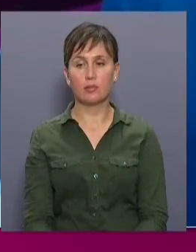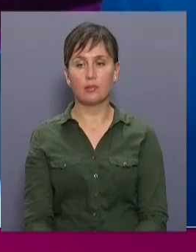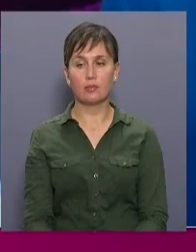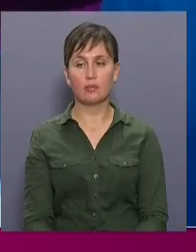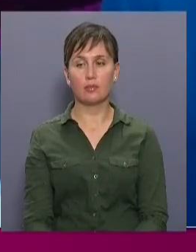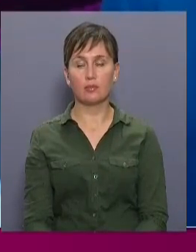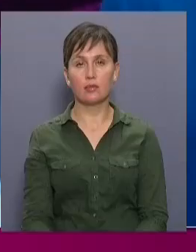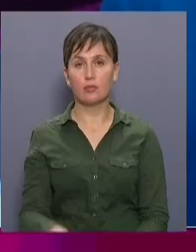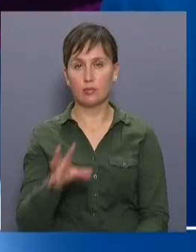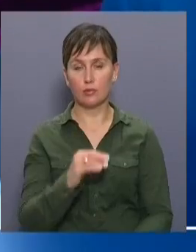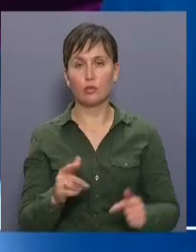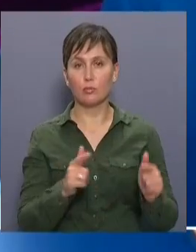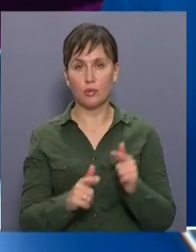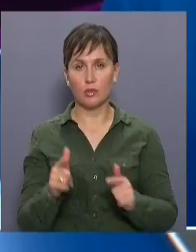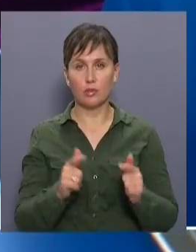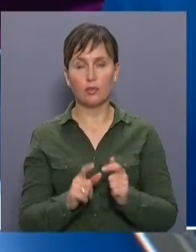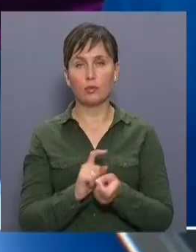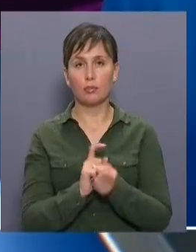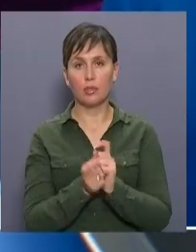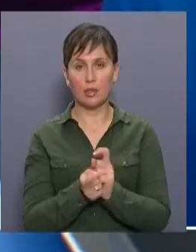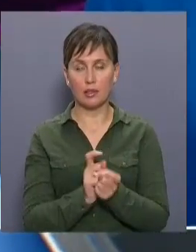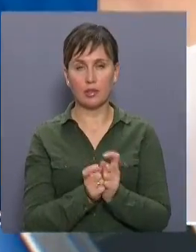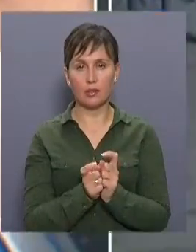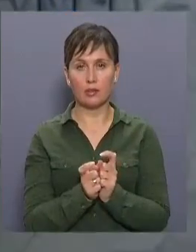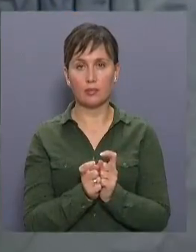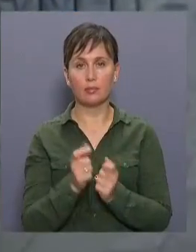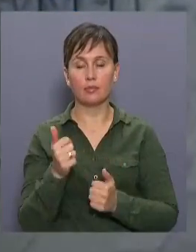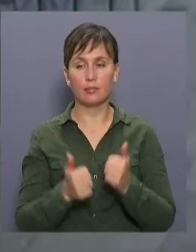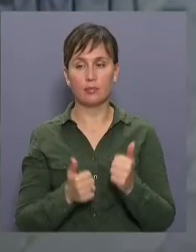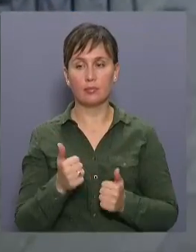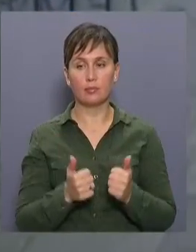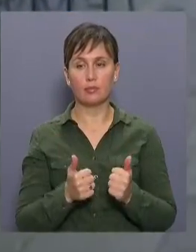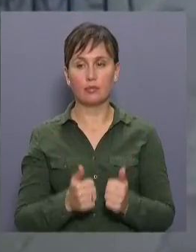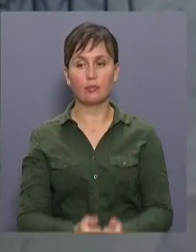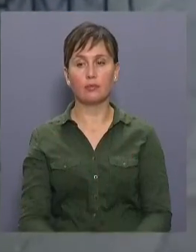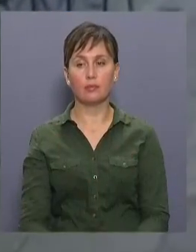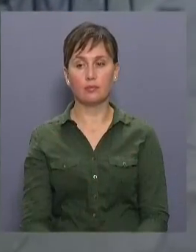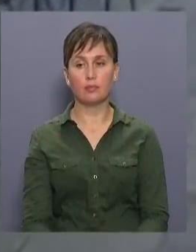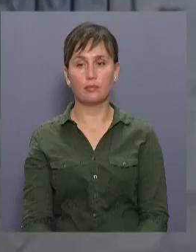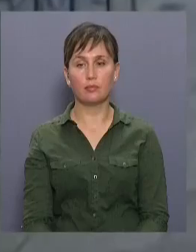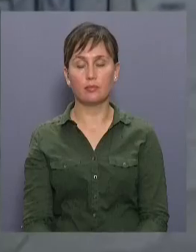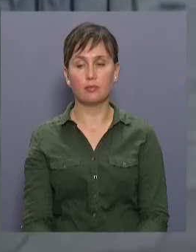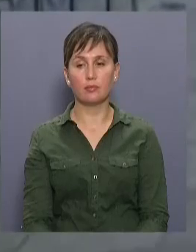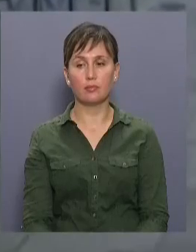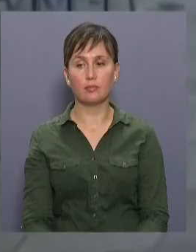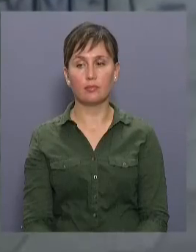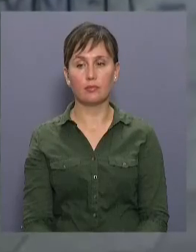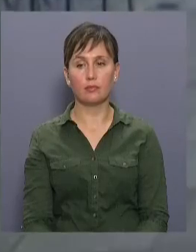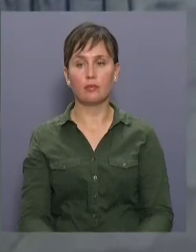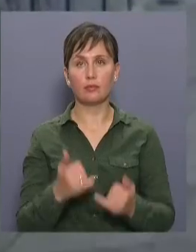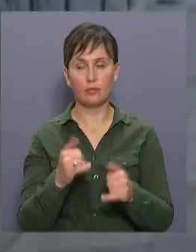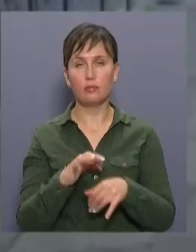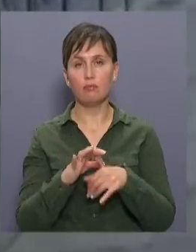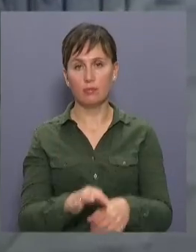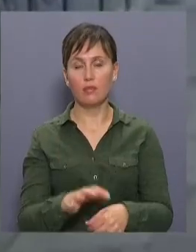Вся подготовка к боям, которые пройдут в Саутгемптоне, Англия, проходила